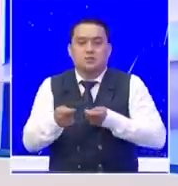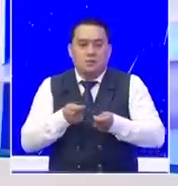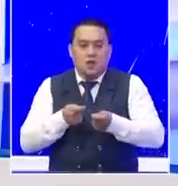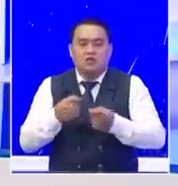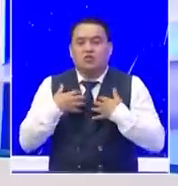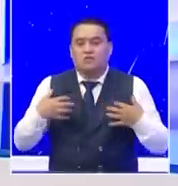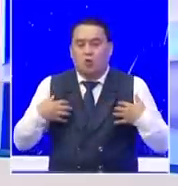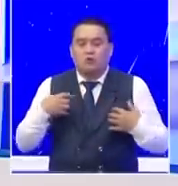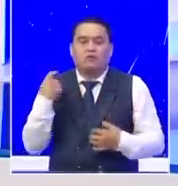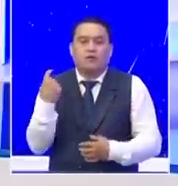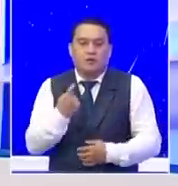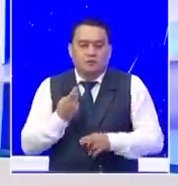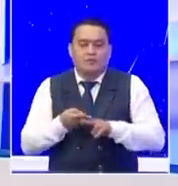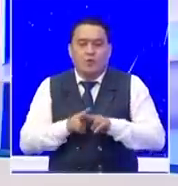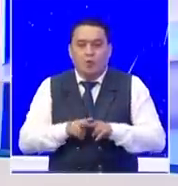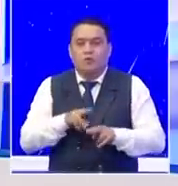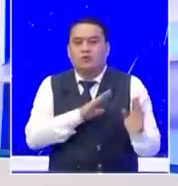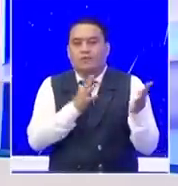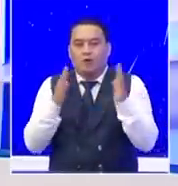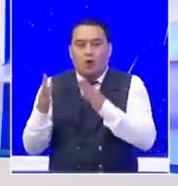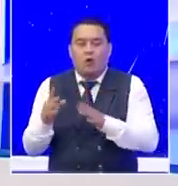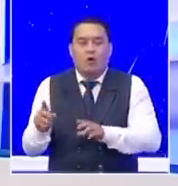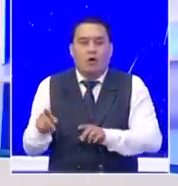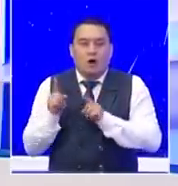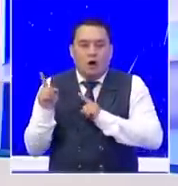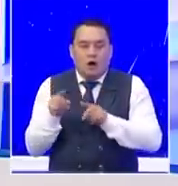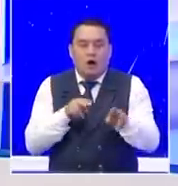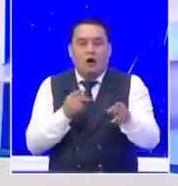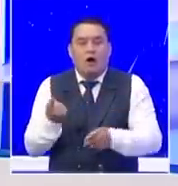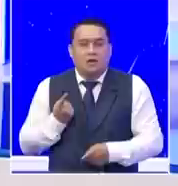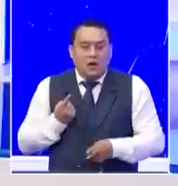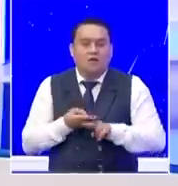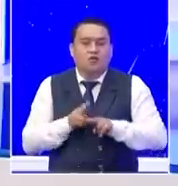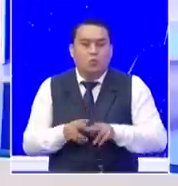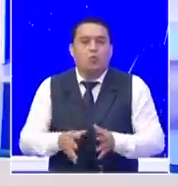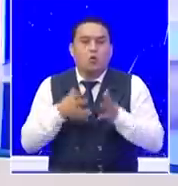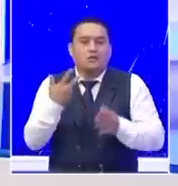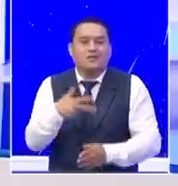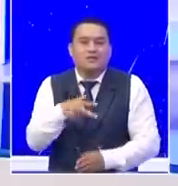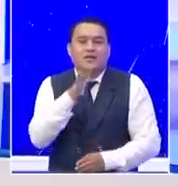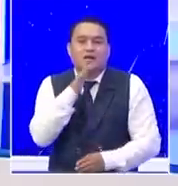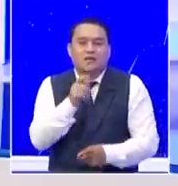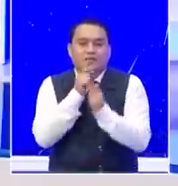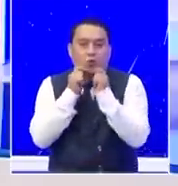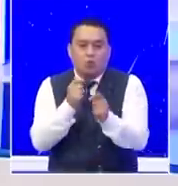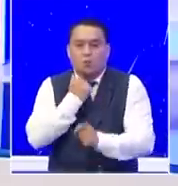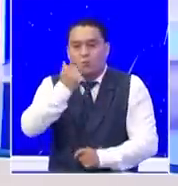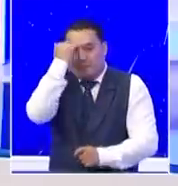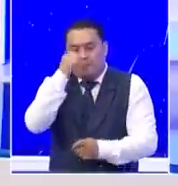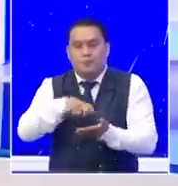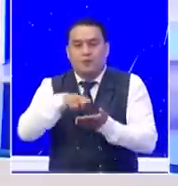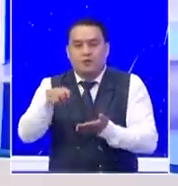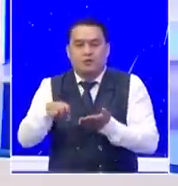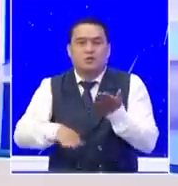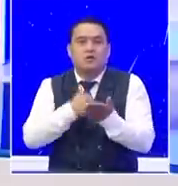и животного мира Леонида Сидоренко, охраняющего природу от браконьеров вот уже более 30 лет. Вручил благодарственное письмо от